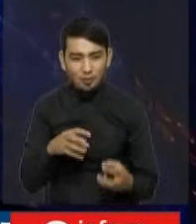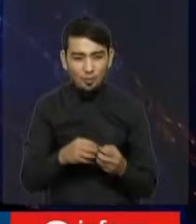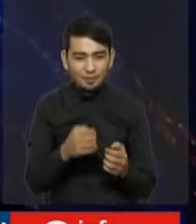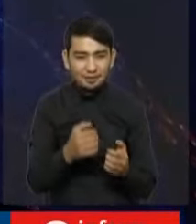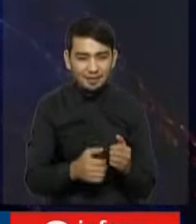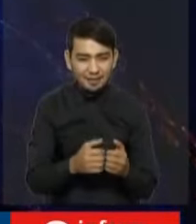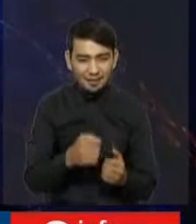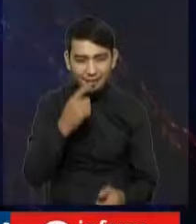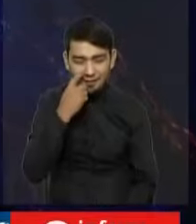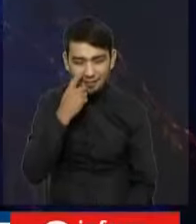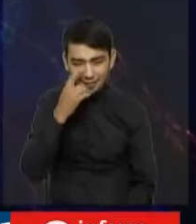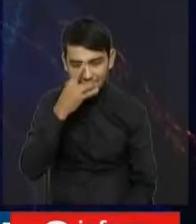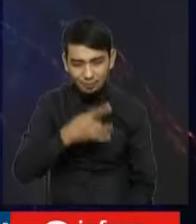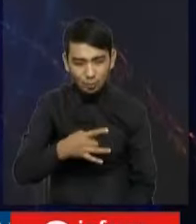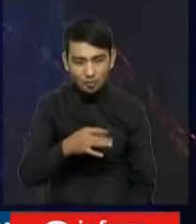республиканский